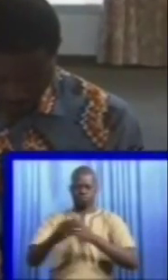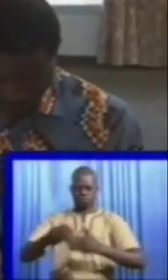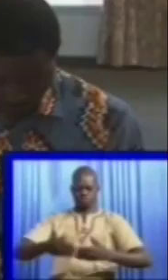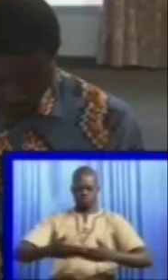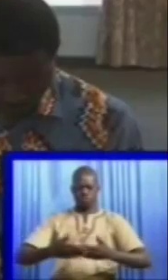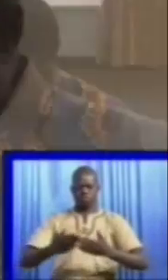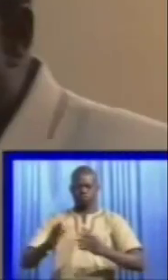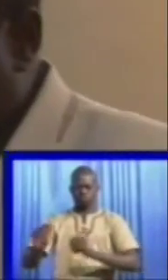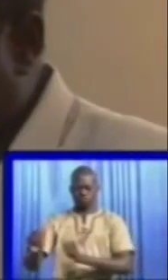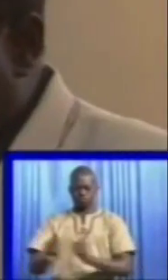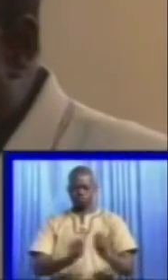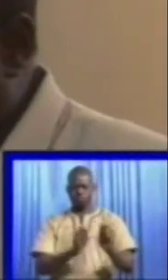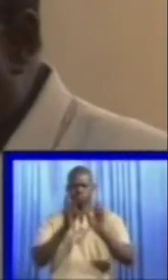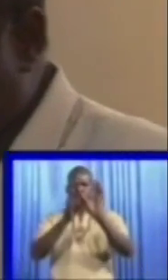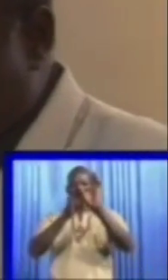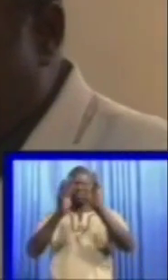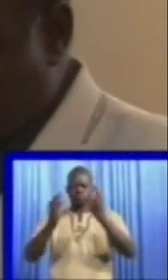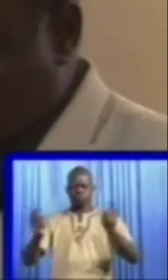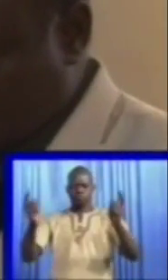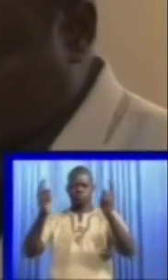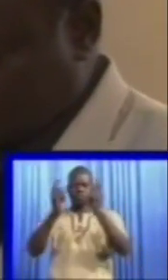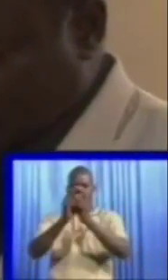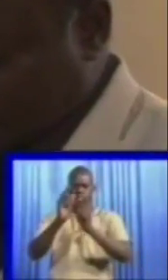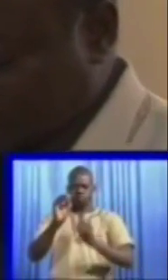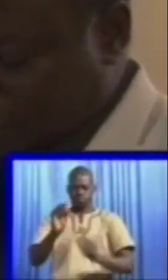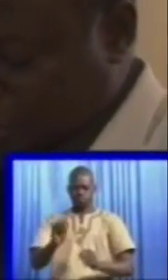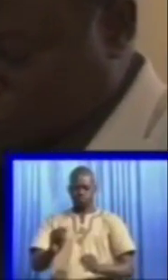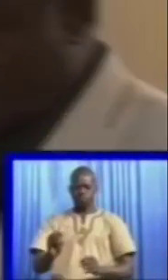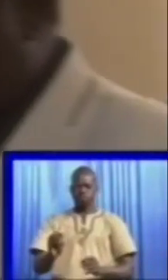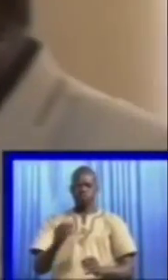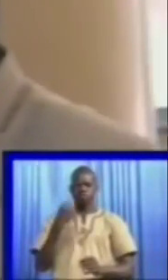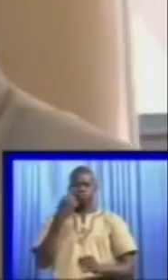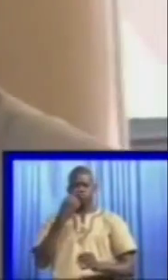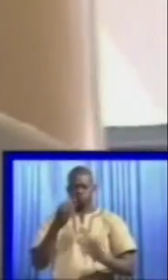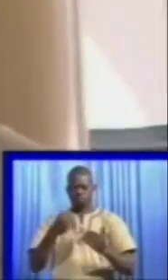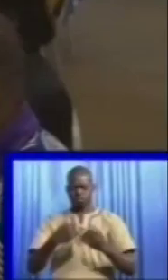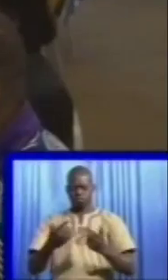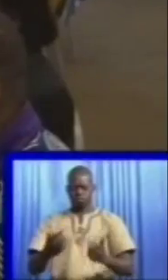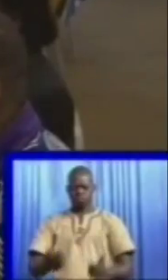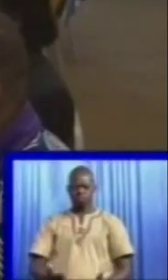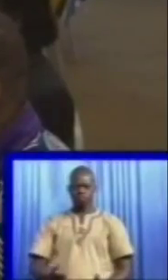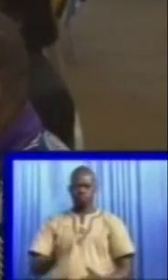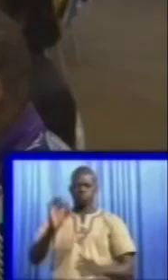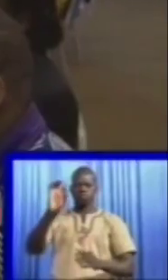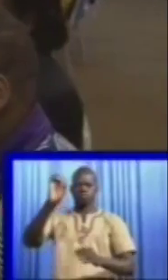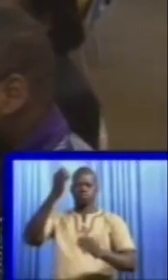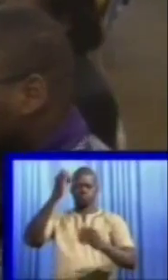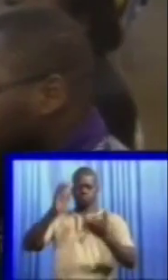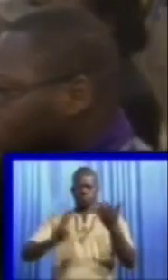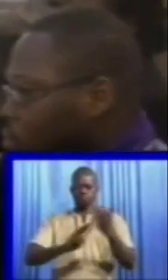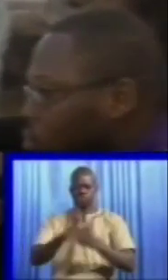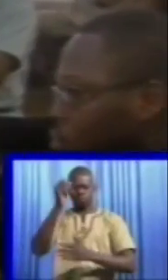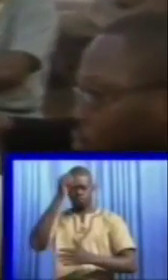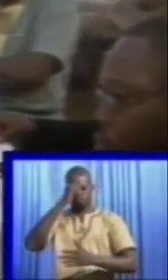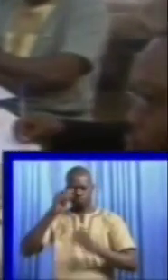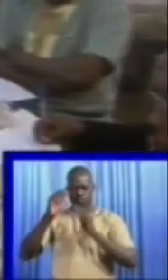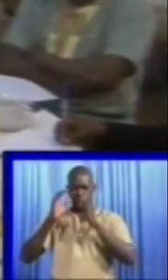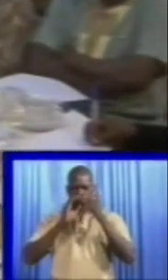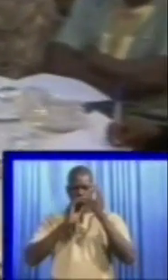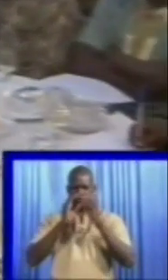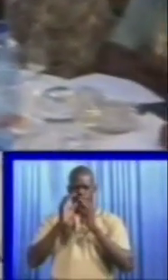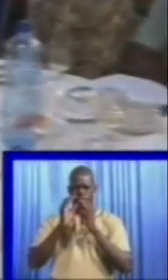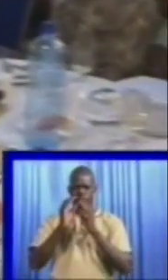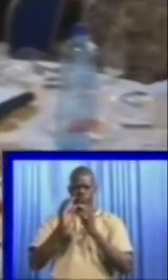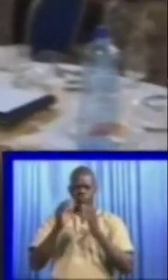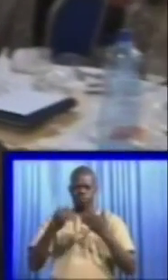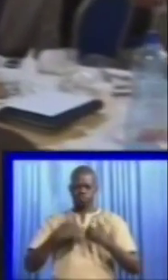ces actions, les participants à cette rencontre de Ouagadougou, qui se tiennent à l'occasion des 9e universités africaines de la communication,